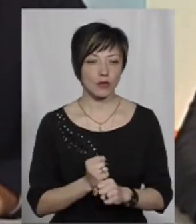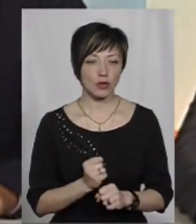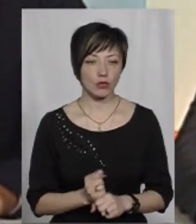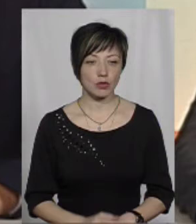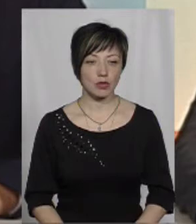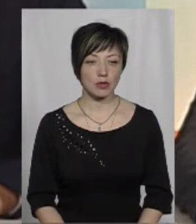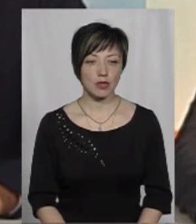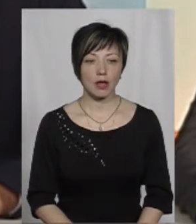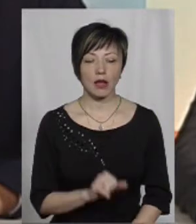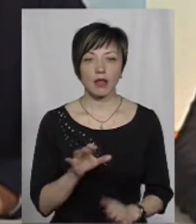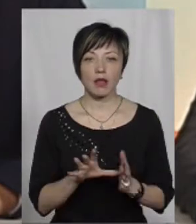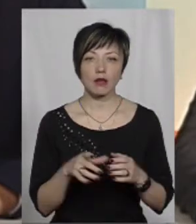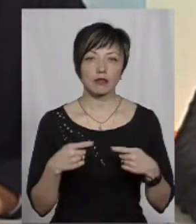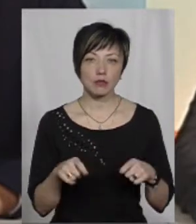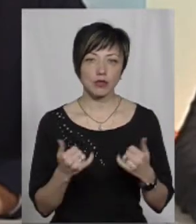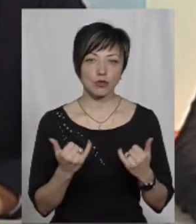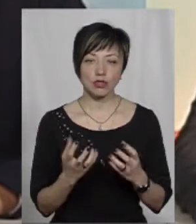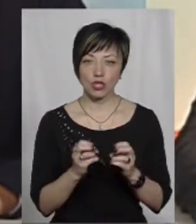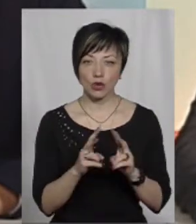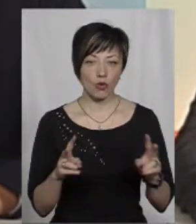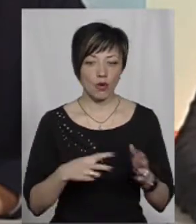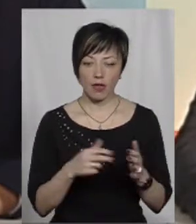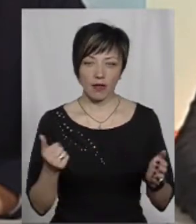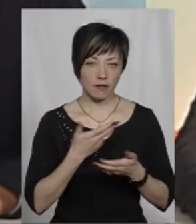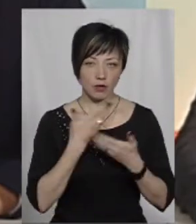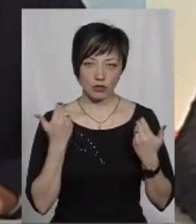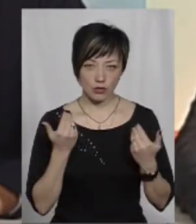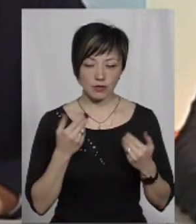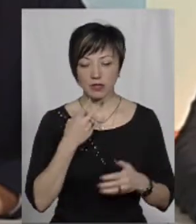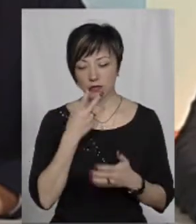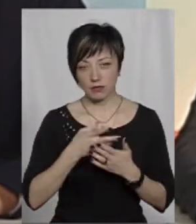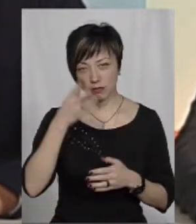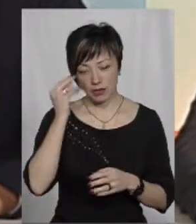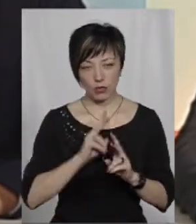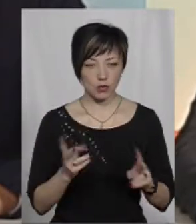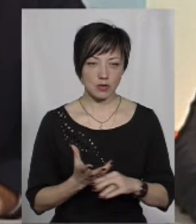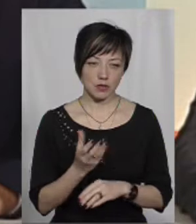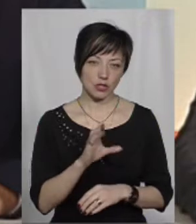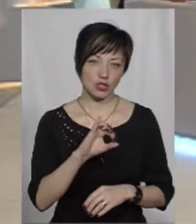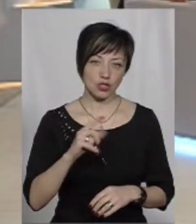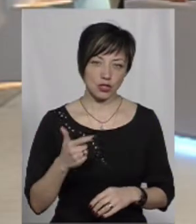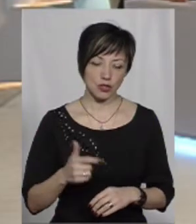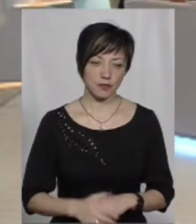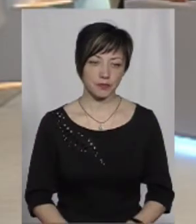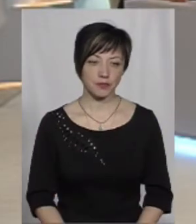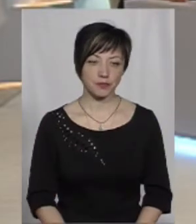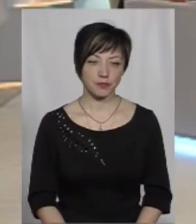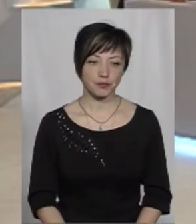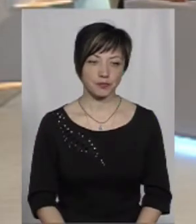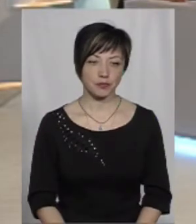робота. Енергозбит на сьогодні ще нікого не відключив, незважаючи на те, що хтось не заплатив за січень за електричну